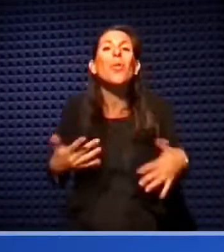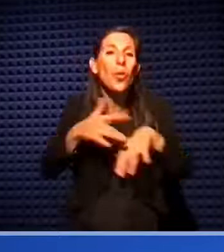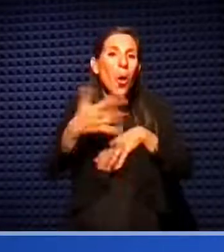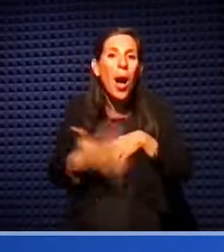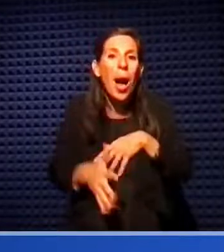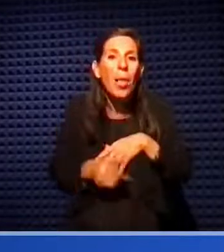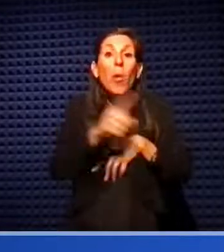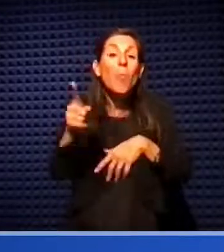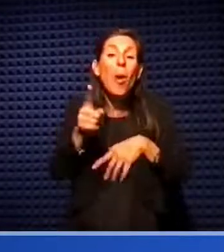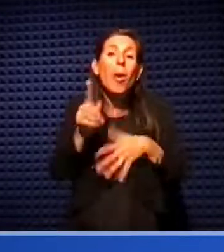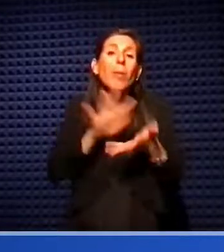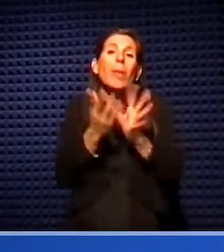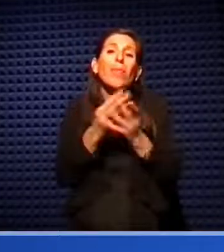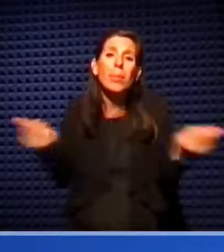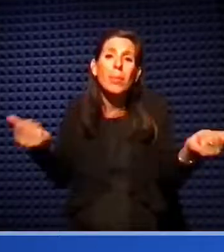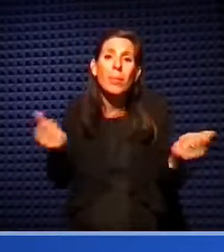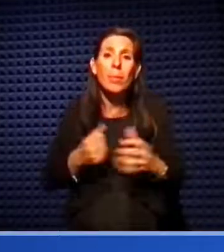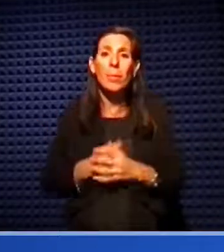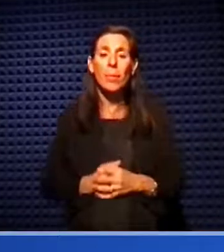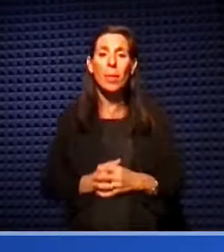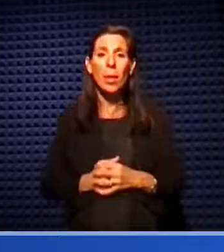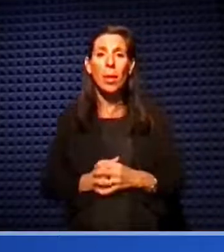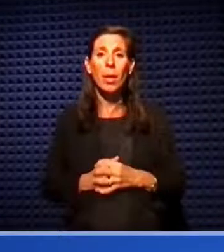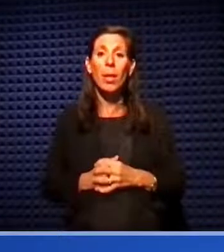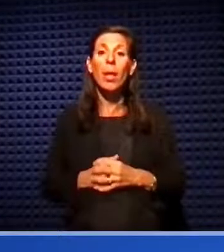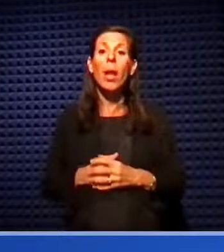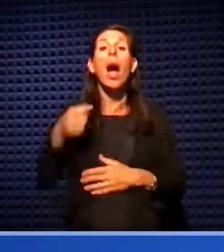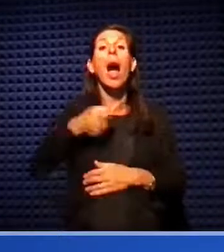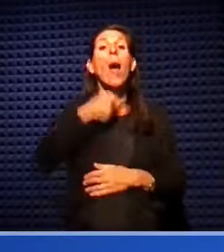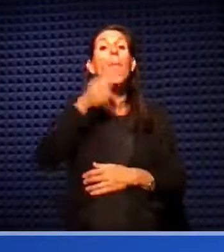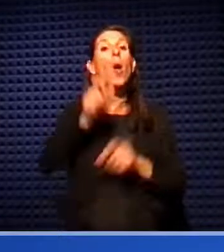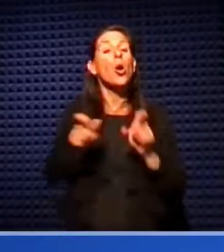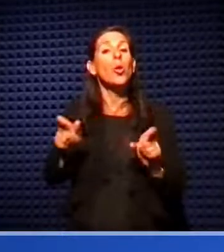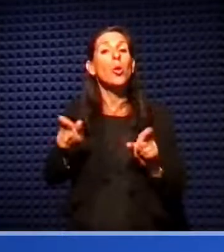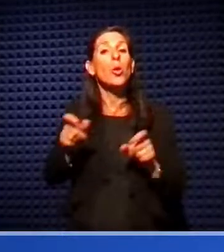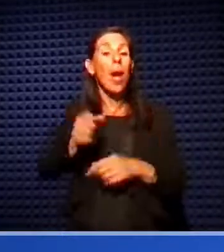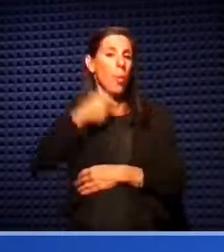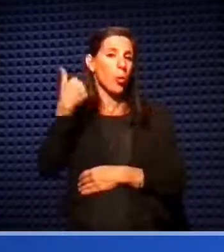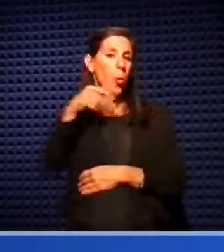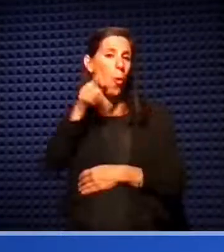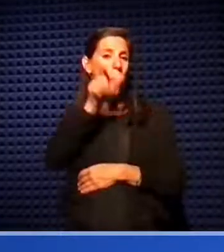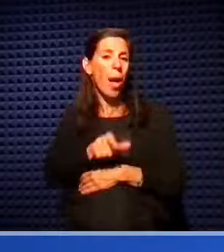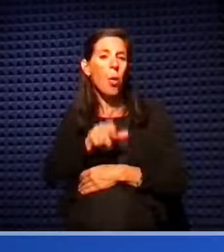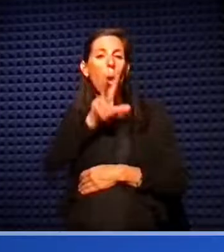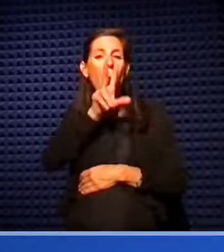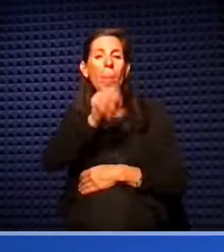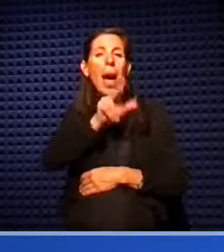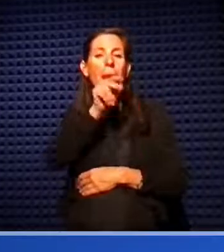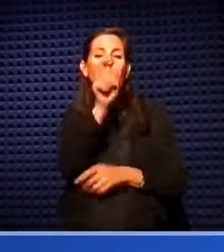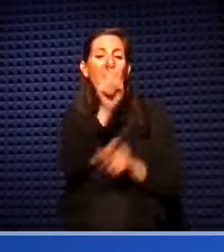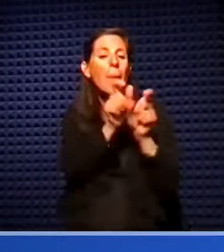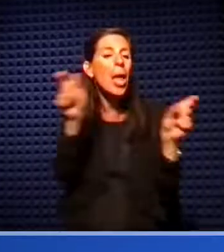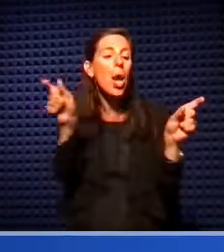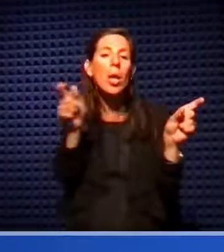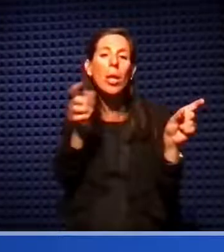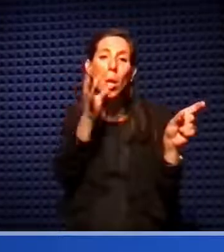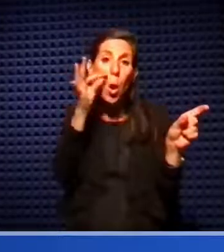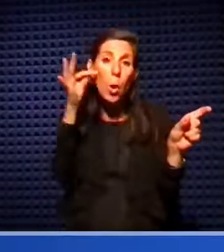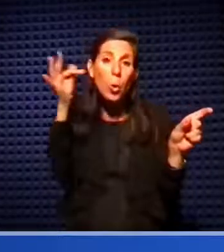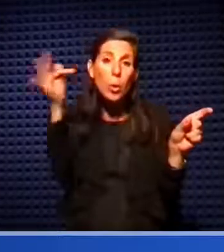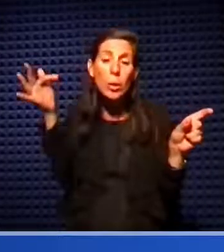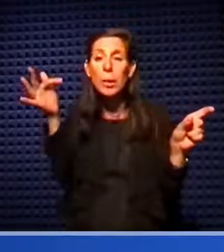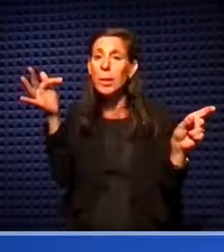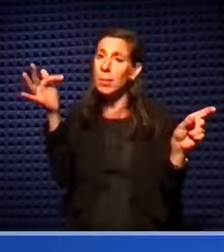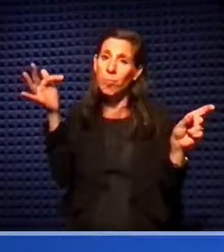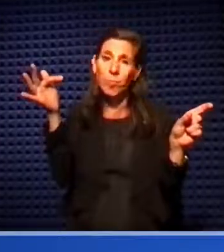ተርሚኒ con cui l'Apostolo si rivolge ai Galati, non sono termini di cortesia,